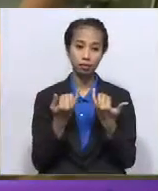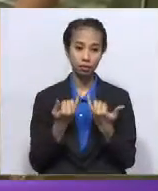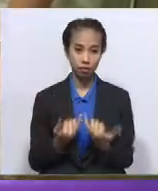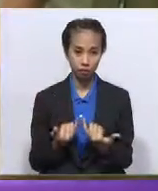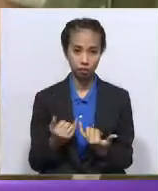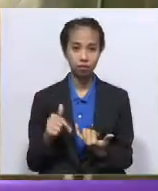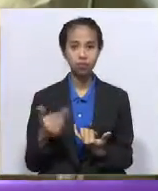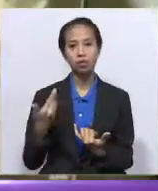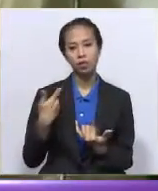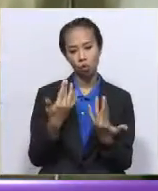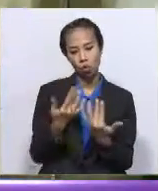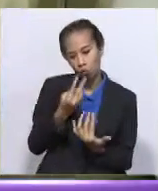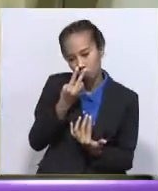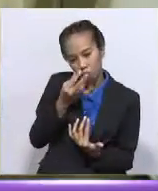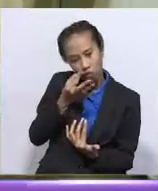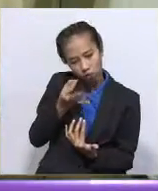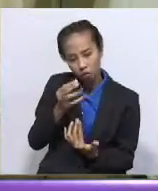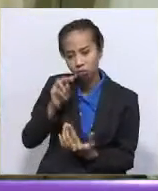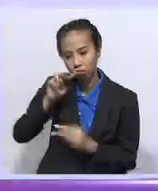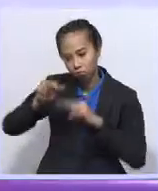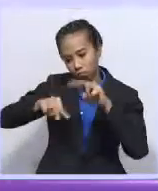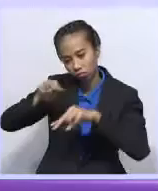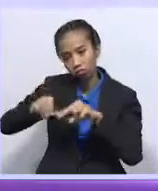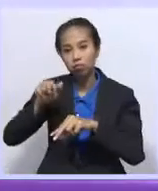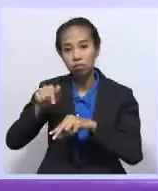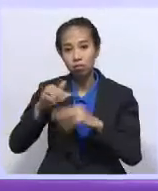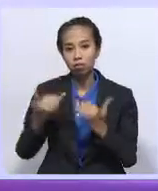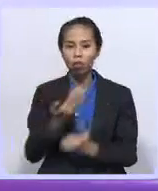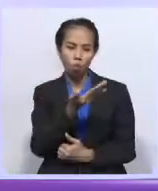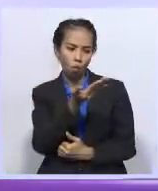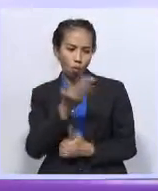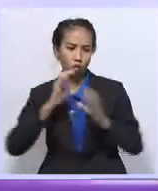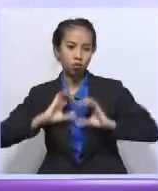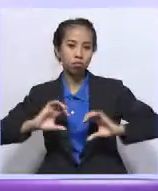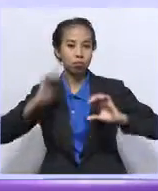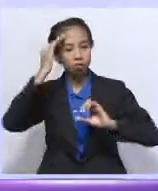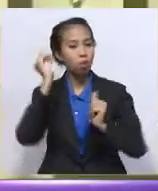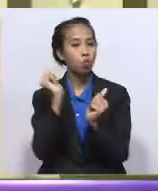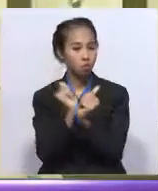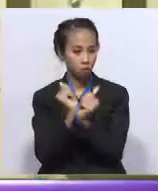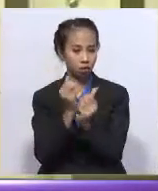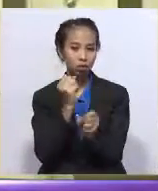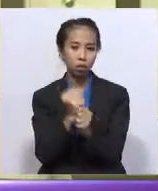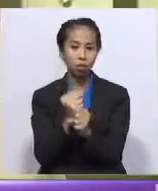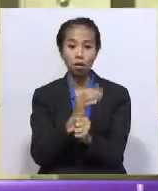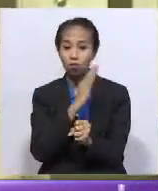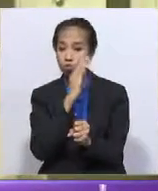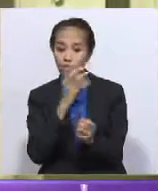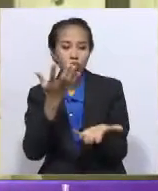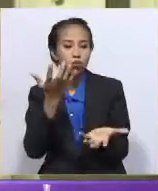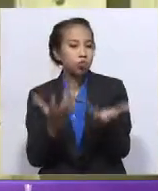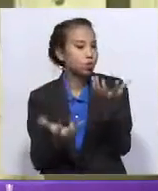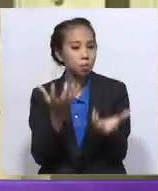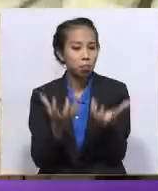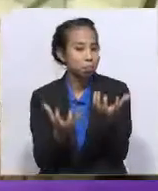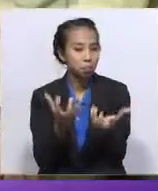ลังจากนี้จะติดตามคดีอย่างต่อเนื่องและขอความมั่นใจจากสำนักงานตำรวจแห่งชาติในการทำคดีซึ่งถ้าไม่เป็นธรรมหรืออาจจะ